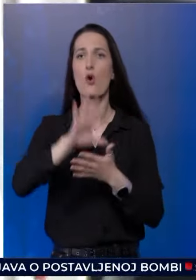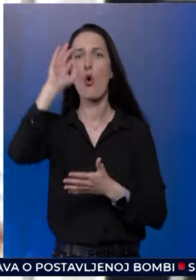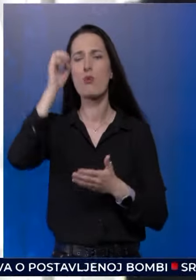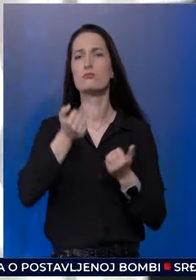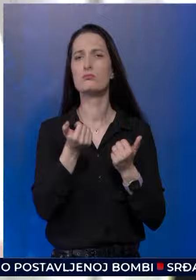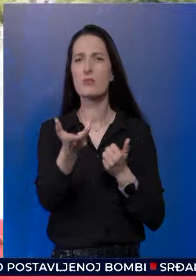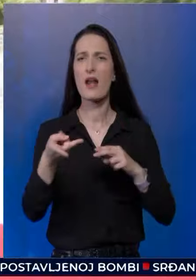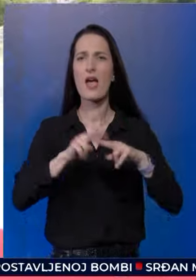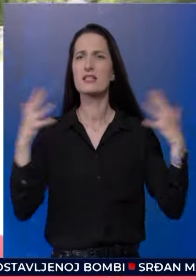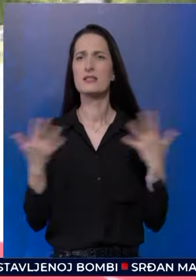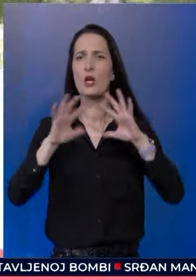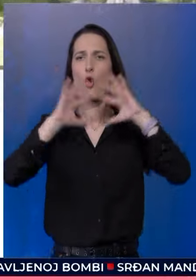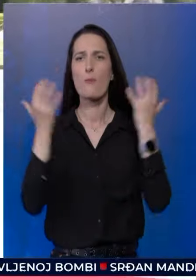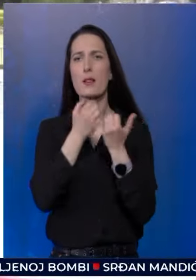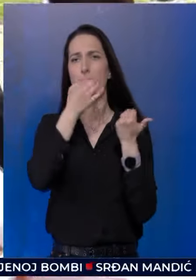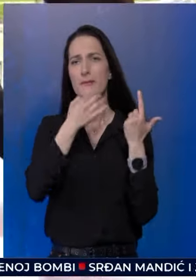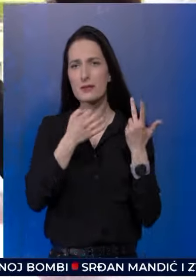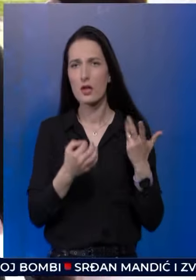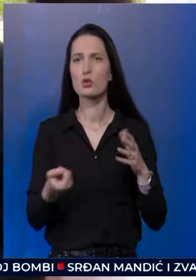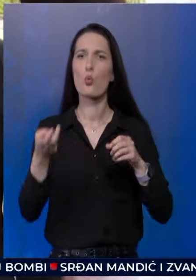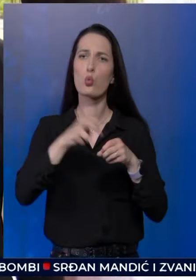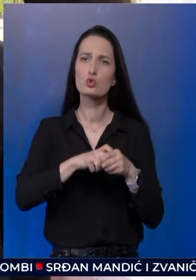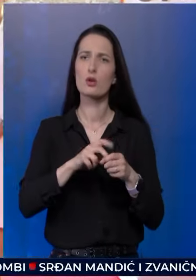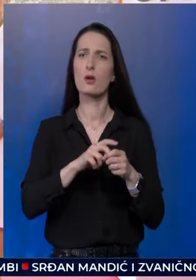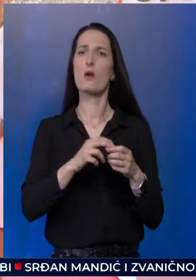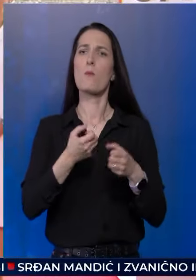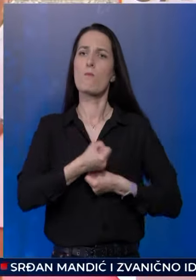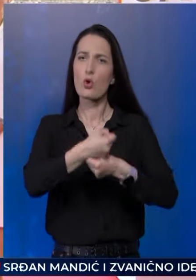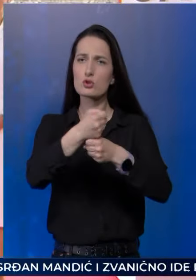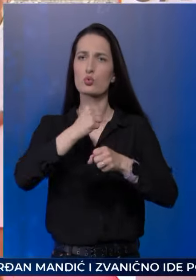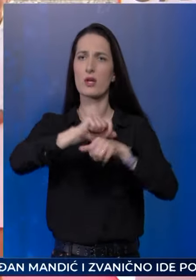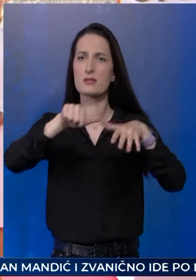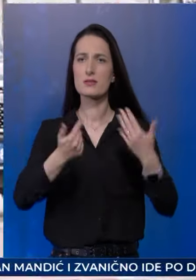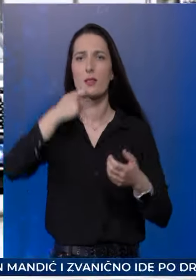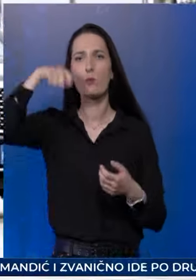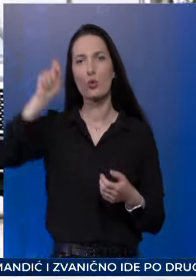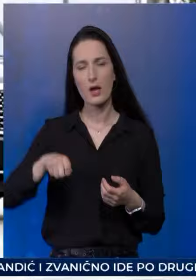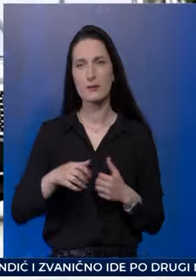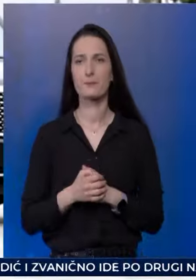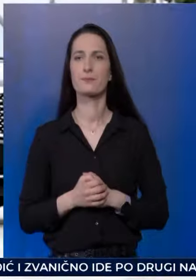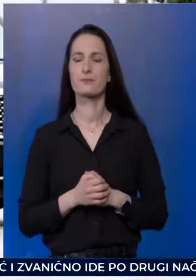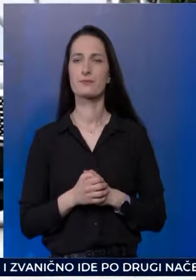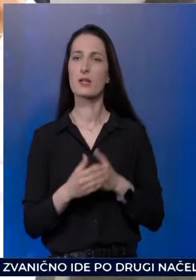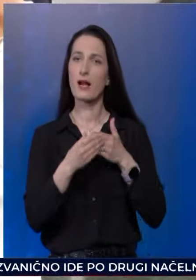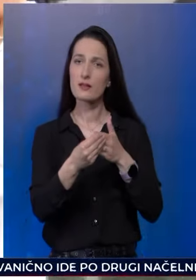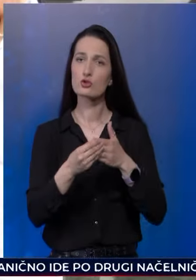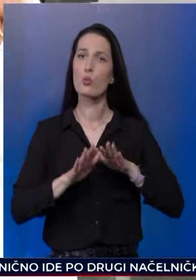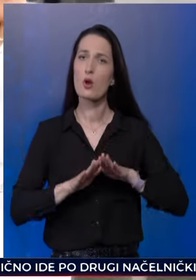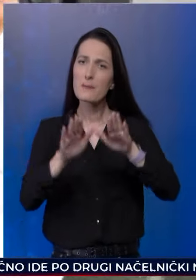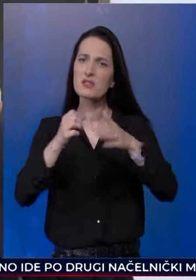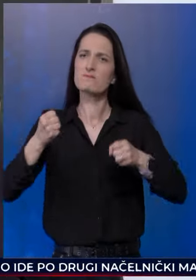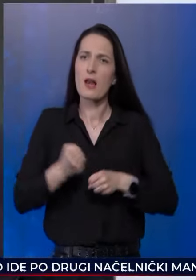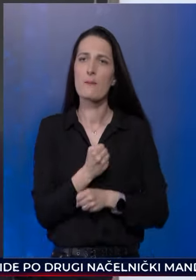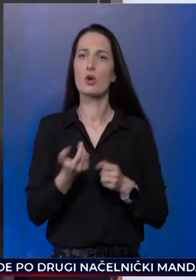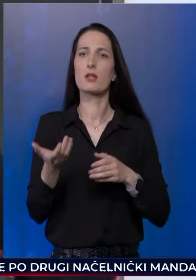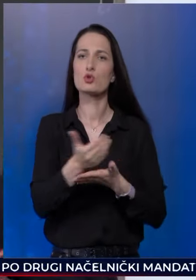nizu najhitnijih globalnih pitanja, uključujući nepokolebljivu podršku G7 u Ukrajini. Lideri će